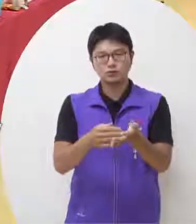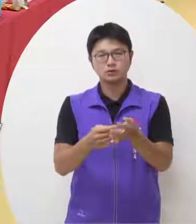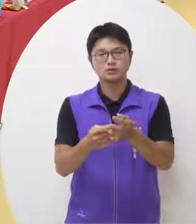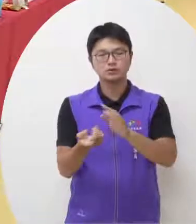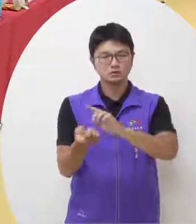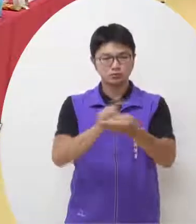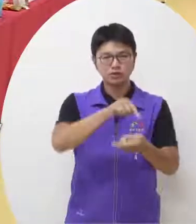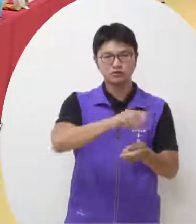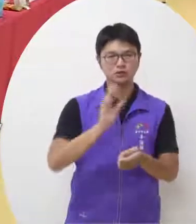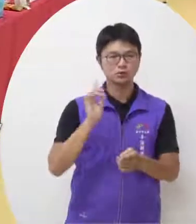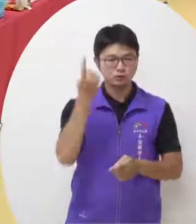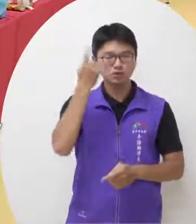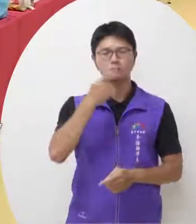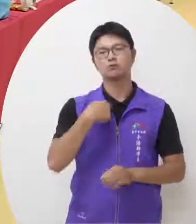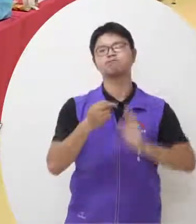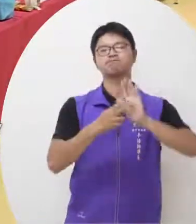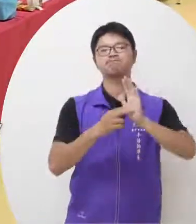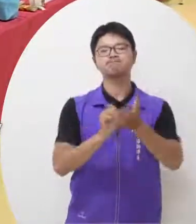谢。